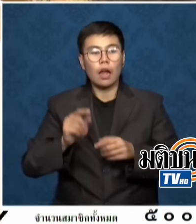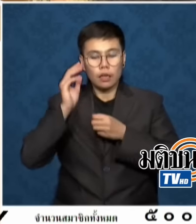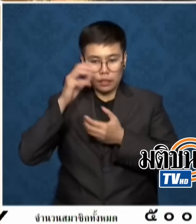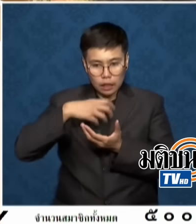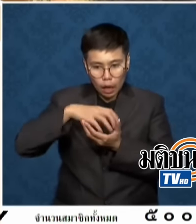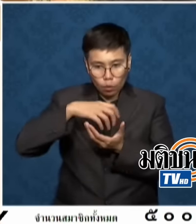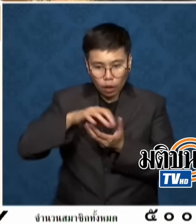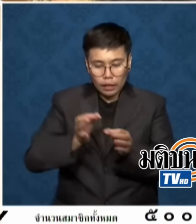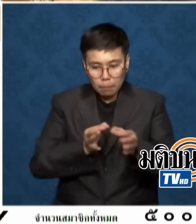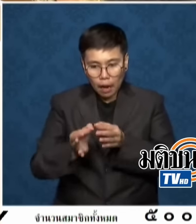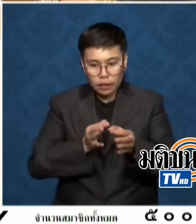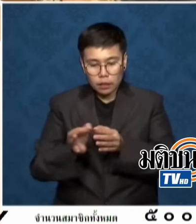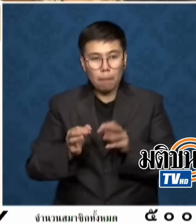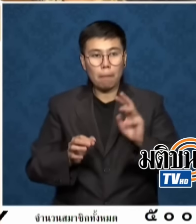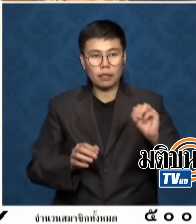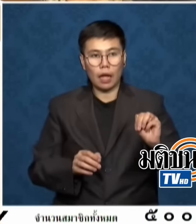คะ